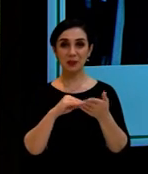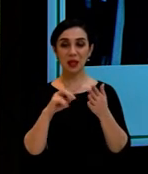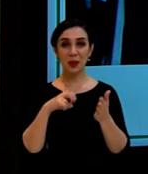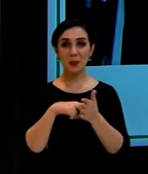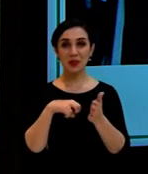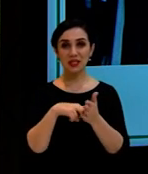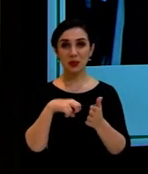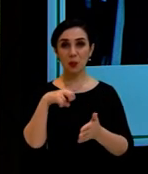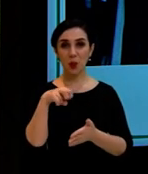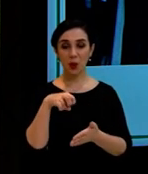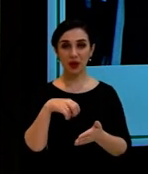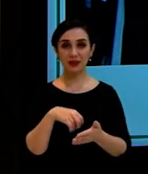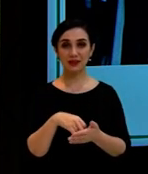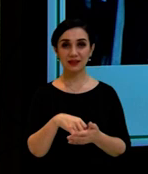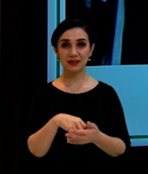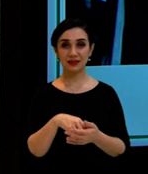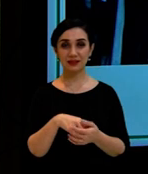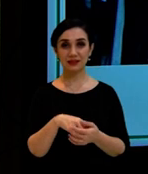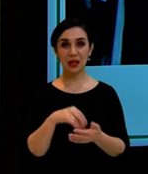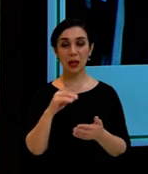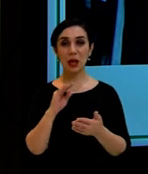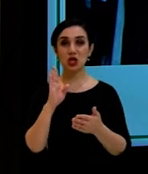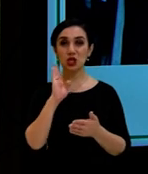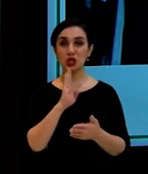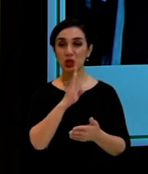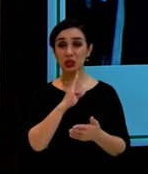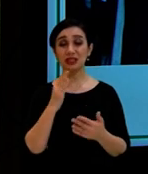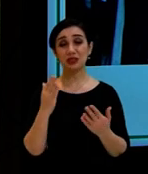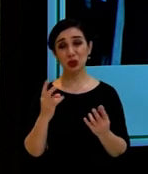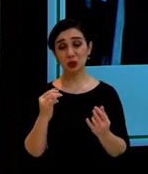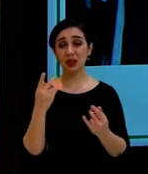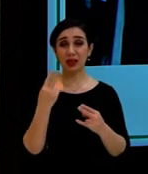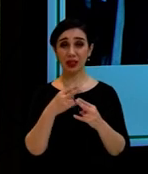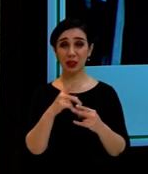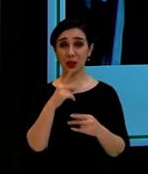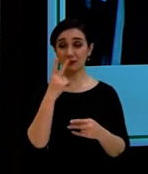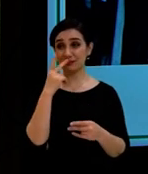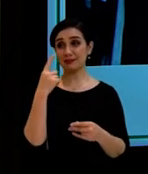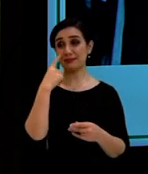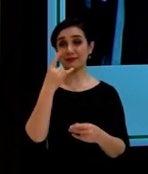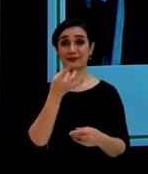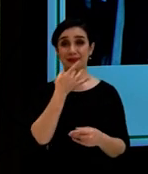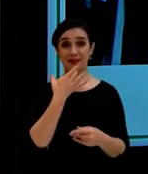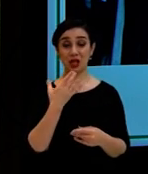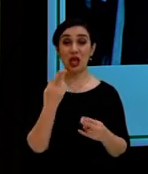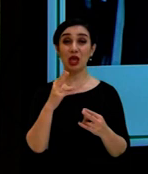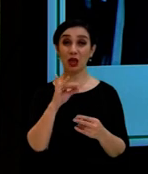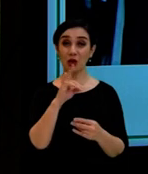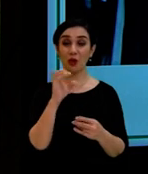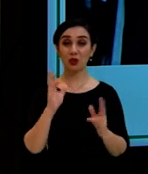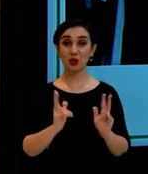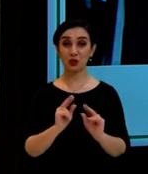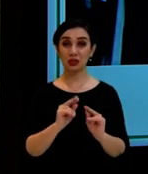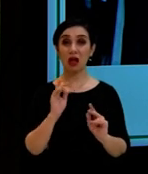письмо женщине ну на который он обратил внимание и учитель философии